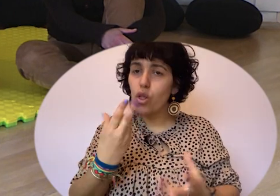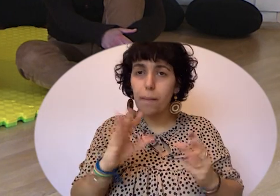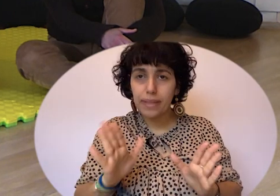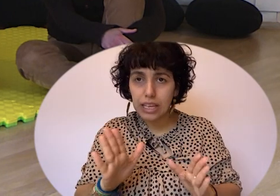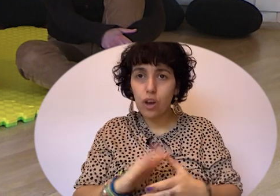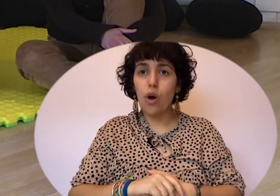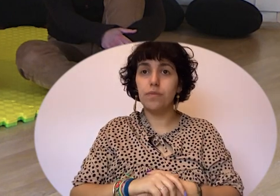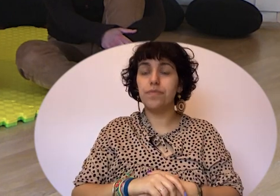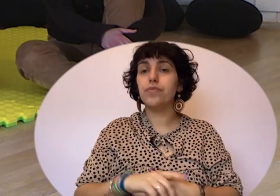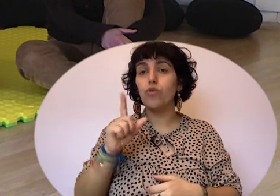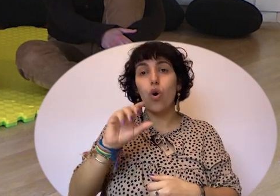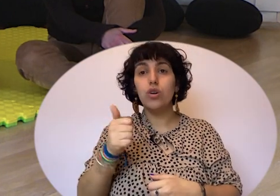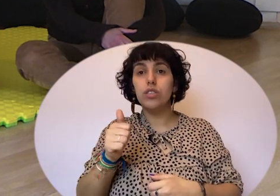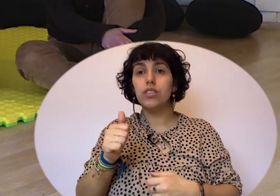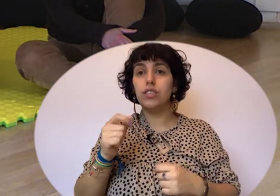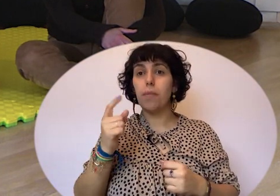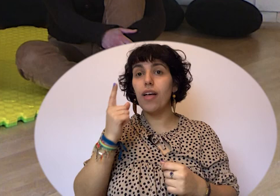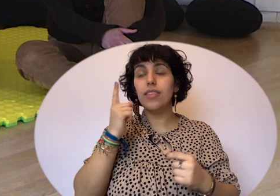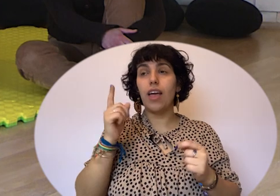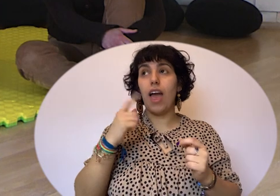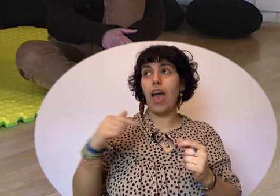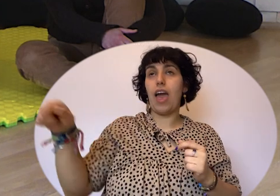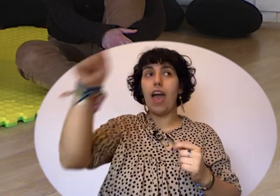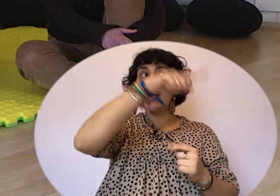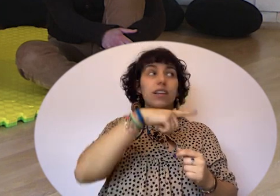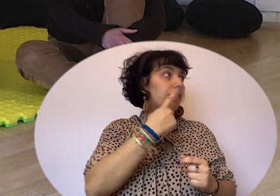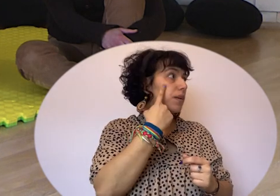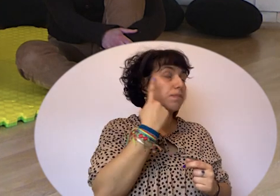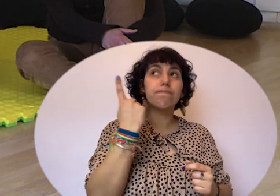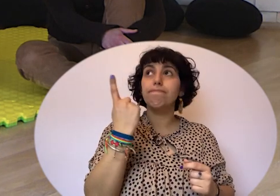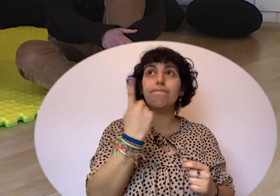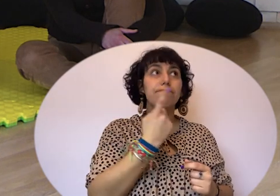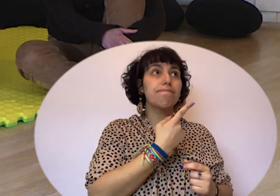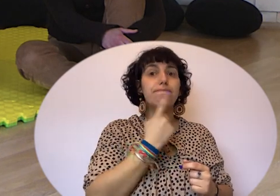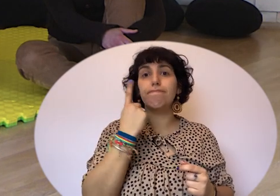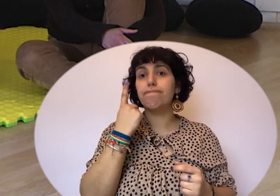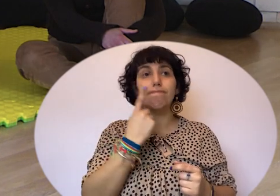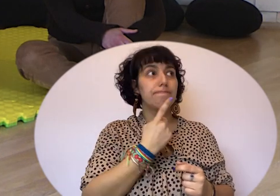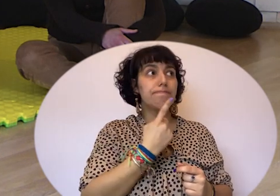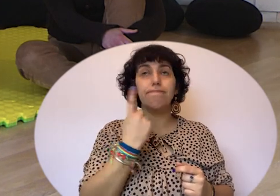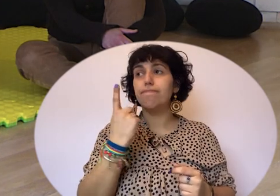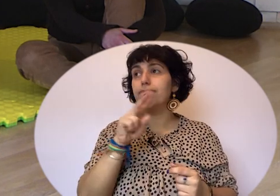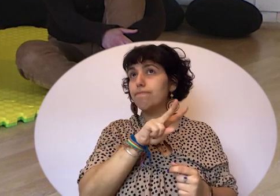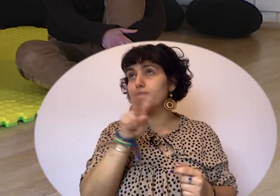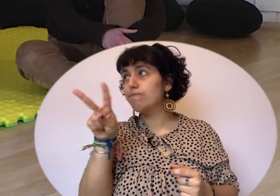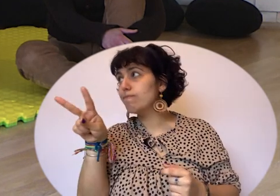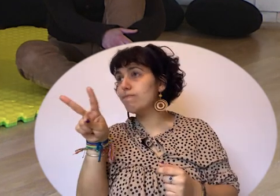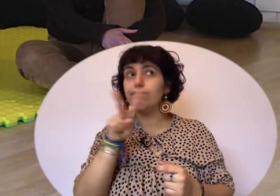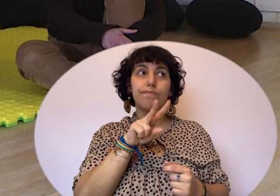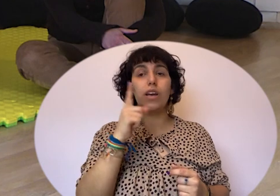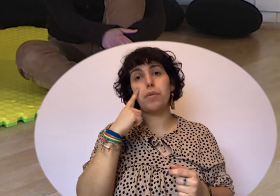fiziksel bir saldırı varsa bu sefer etrafında ne olup bittiğini de hızlı bir şekilde gözlemleyiniz gözlemleriniz lazım